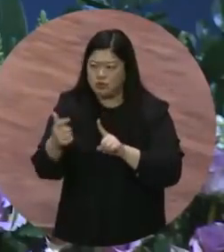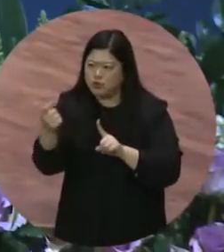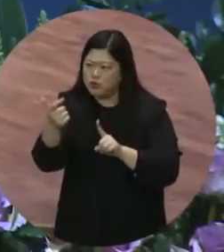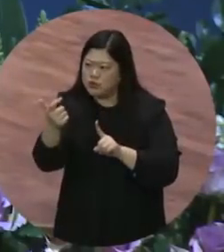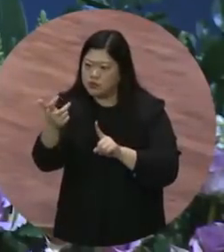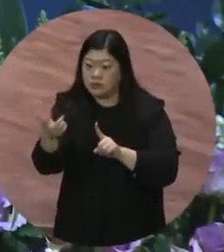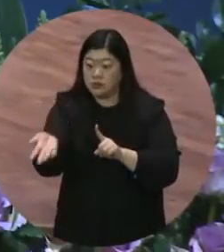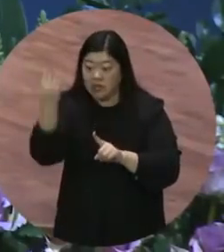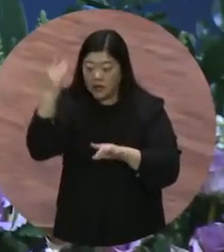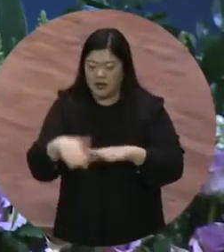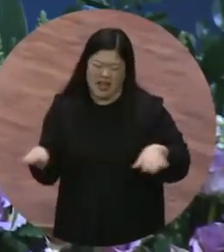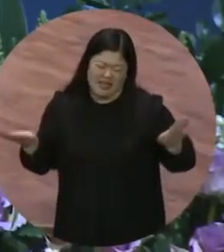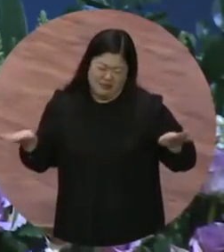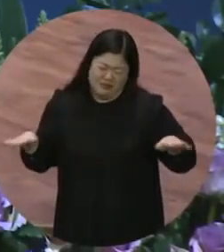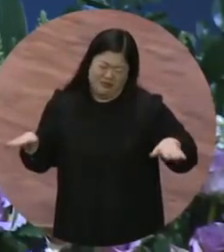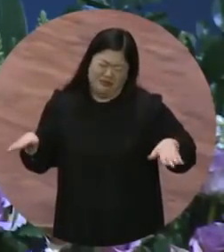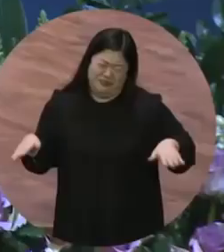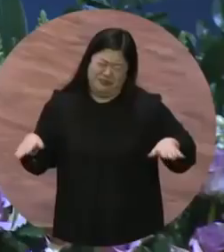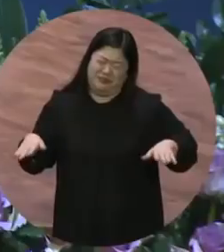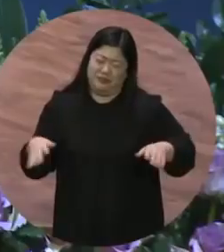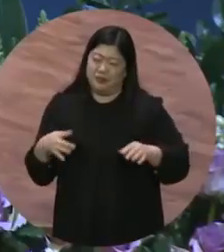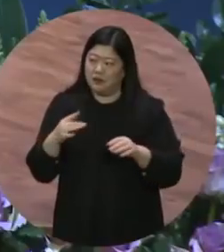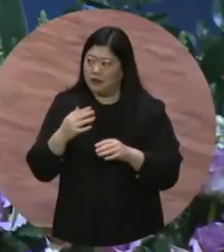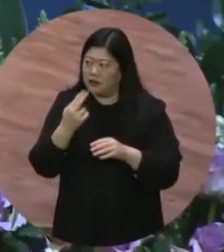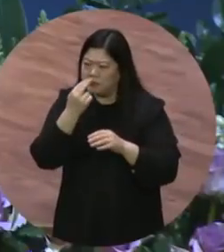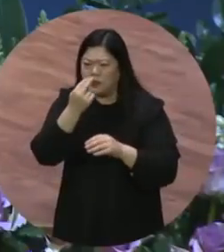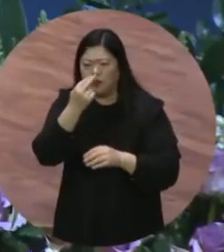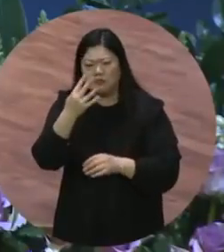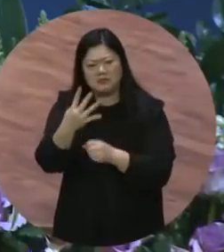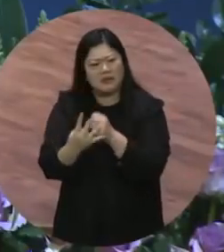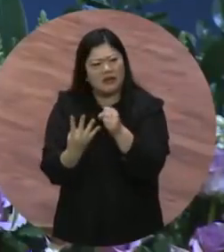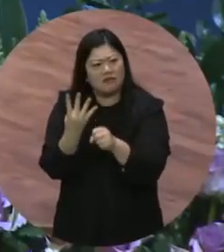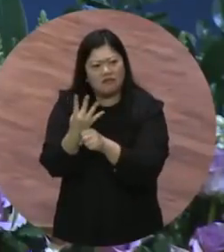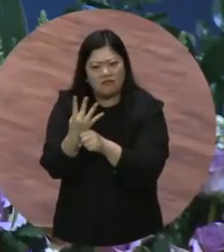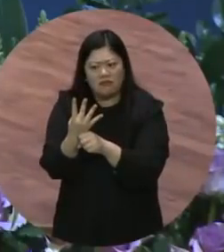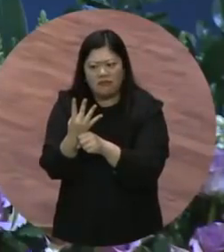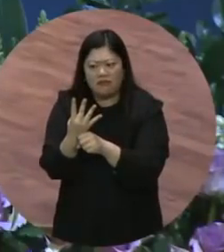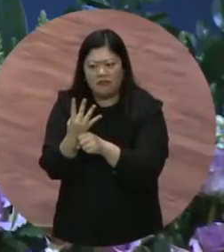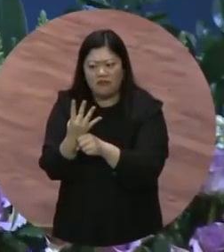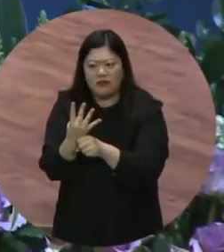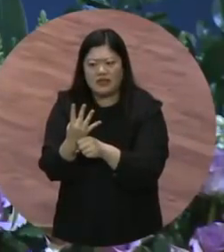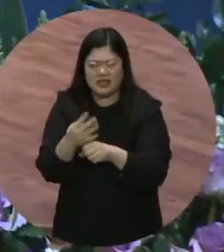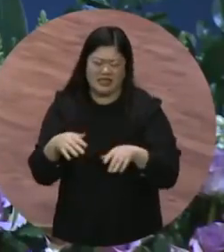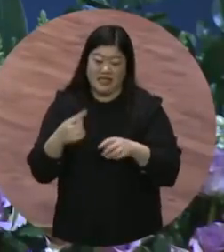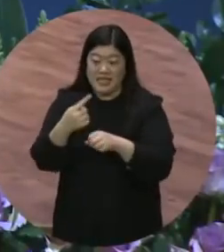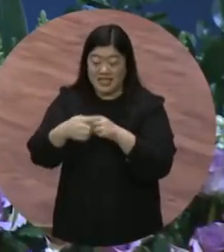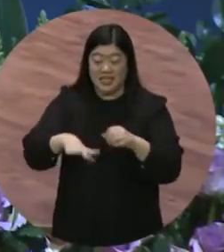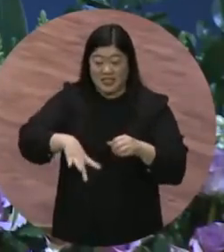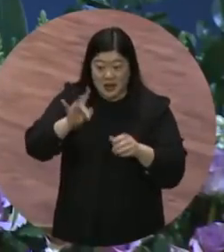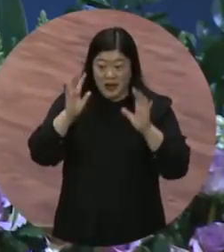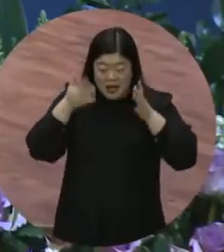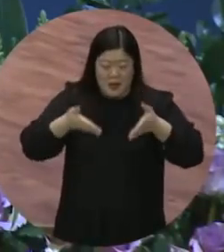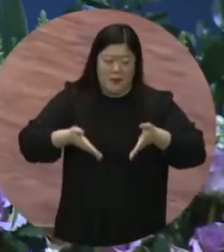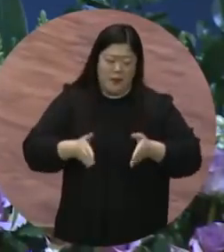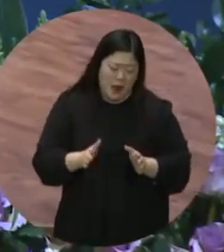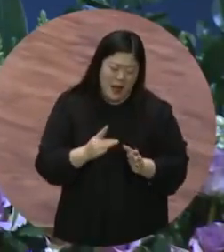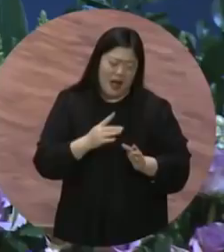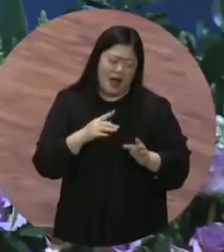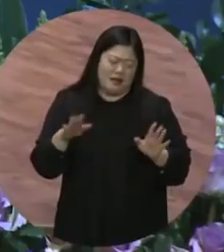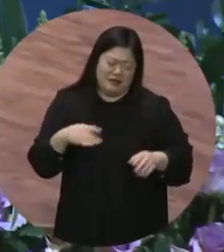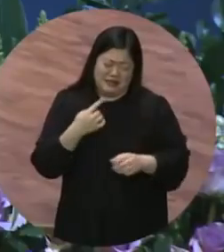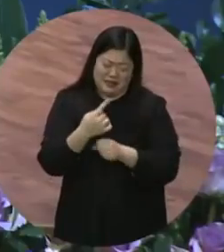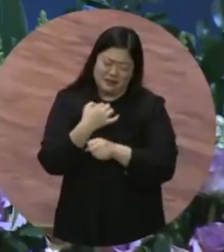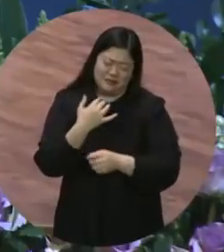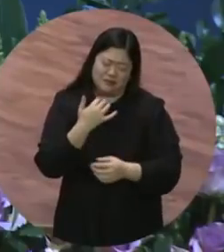4년. 죽어라고 날개질 합니다. 그리고 4년 만에 생을 마감해요.